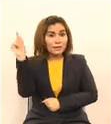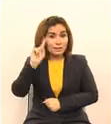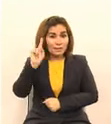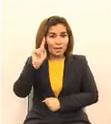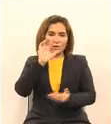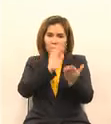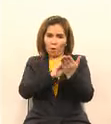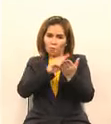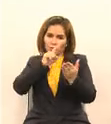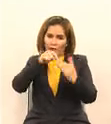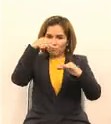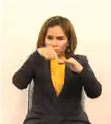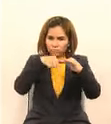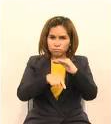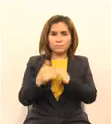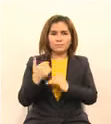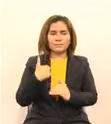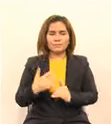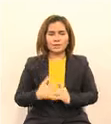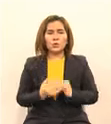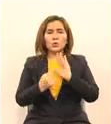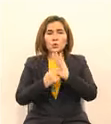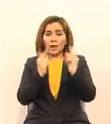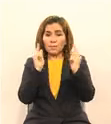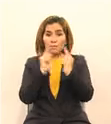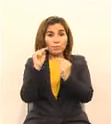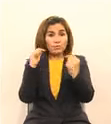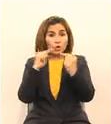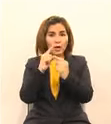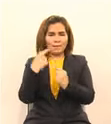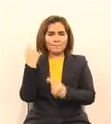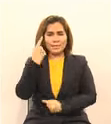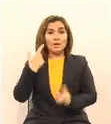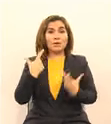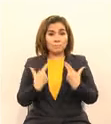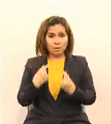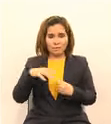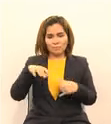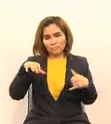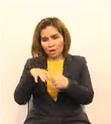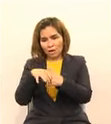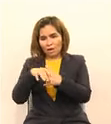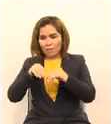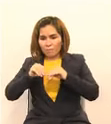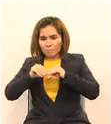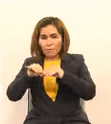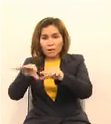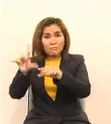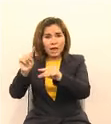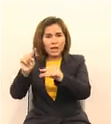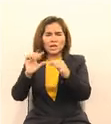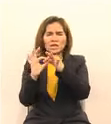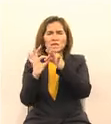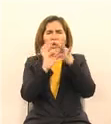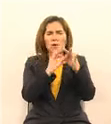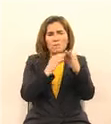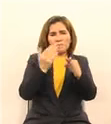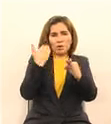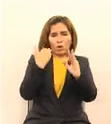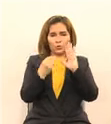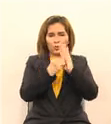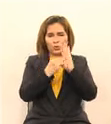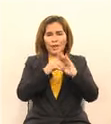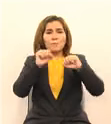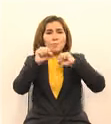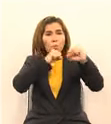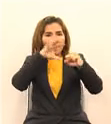ายอันที่พบนะครับในสถานบันเทิงของเชียงใหม่เนี่ยจริงๆก็เชื่อมโยงกับสนามมวยของกรุงเท